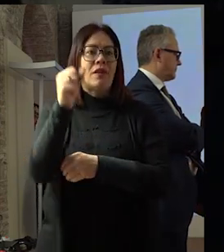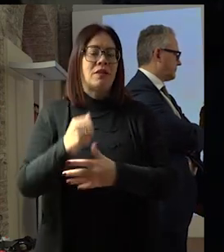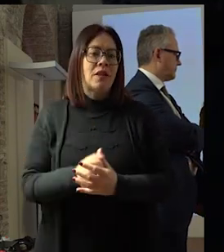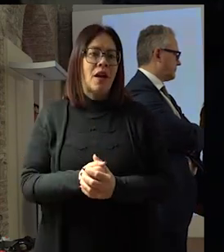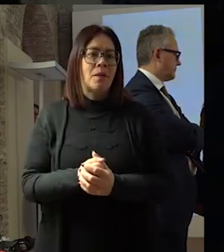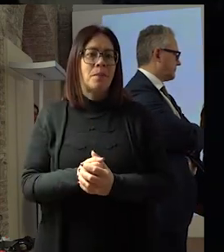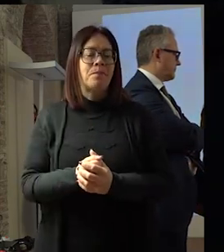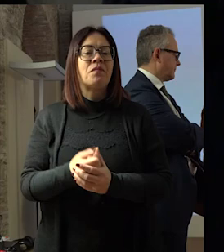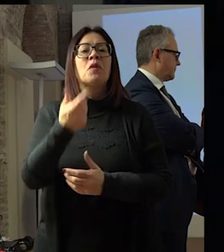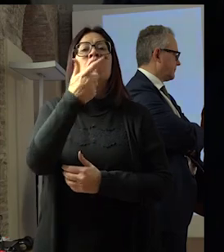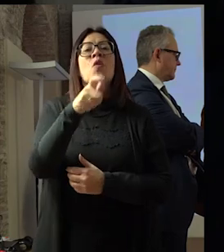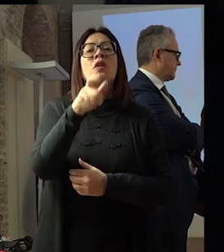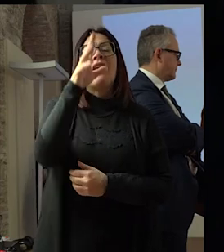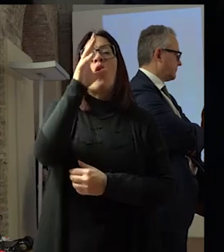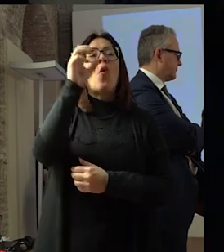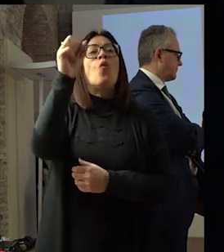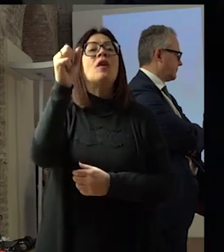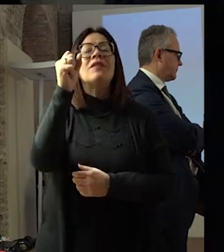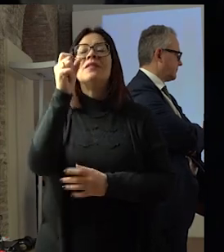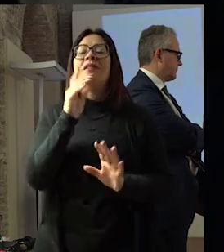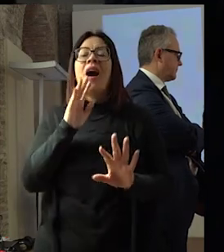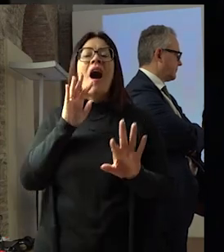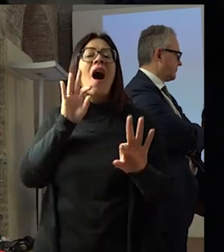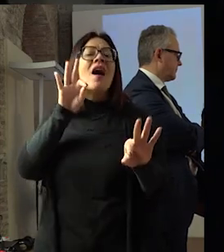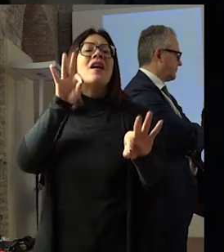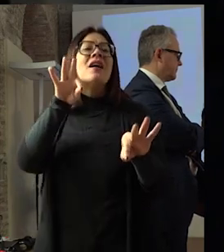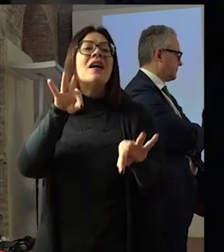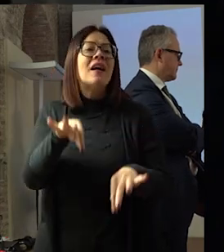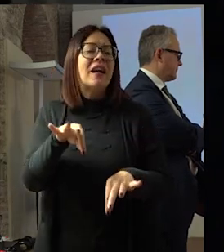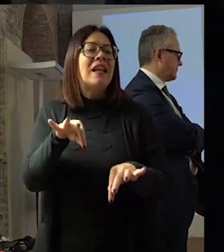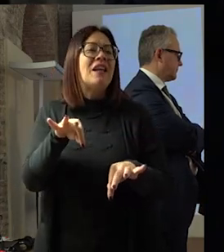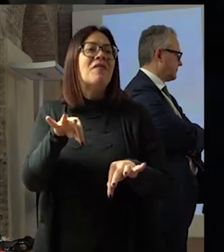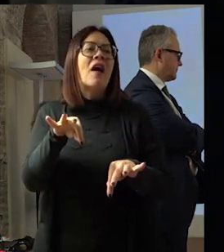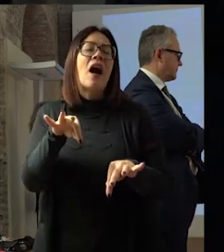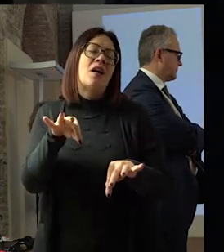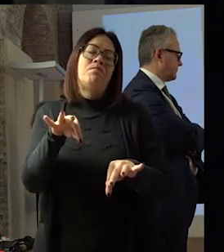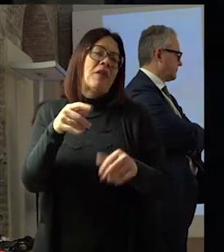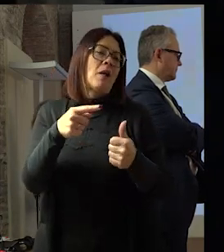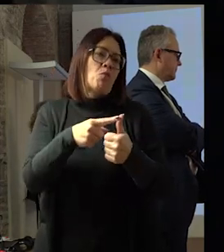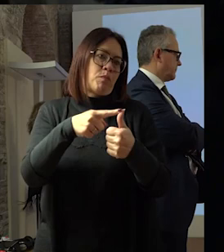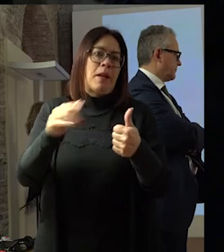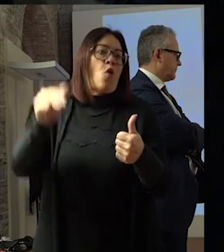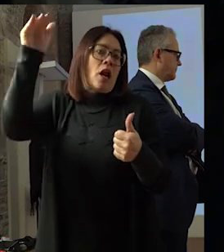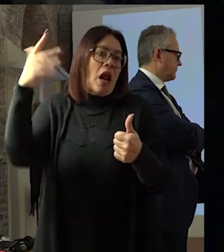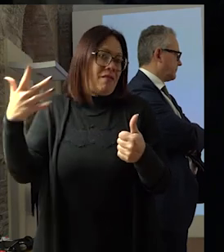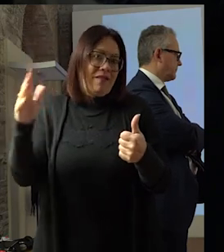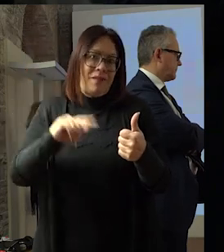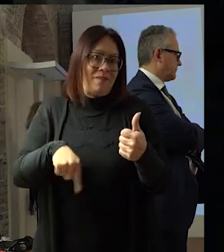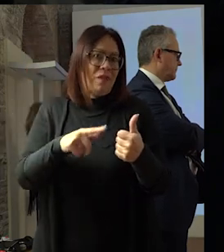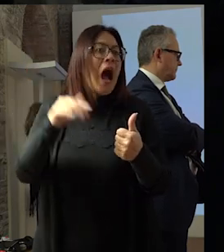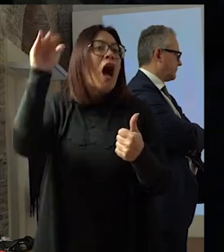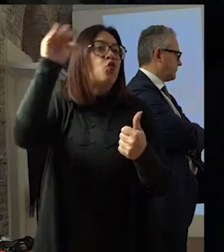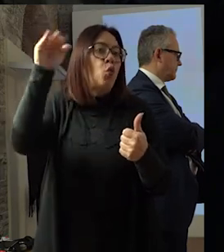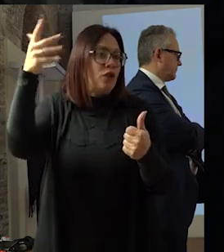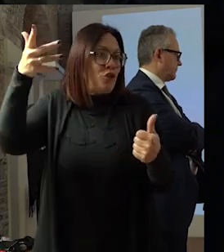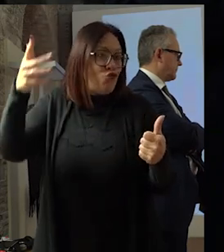perché all'università si arriva con altre, intanto siete più grandi, più adulti